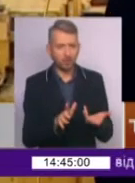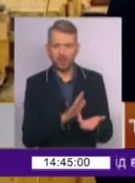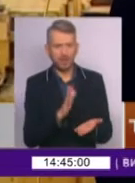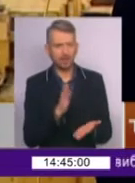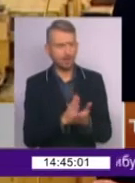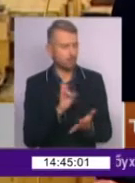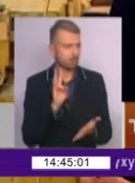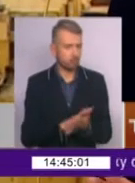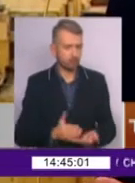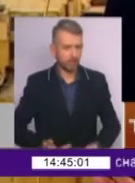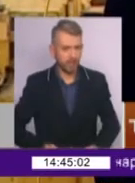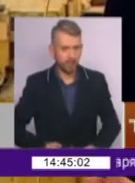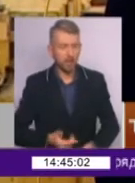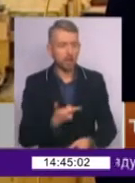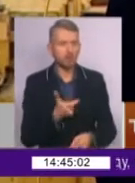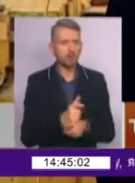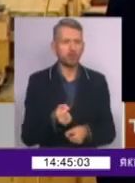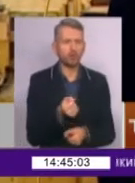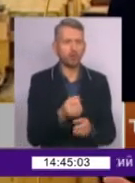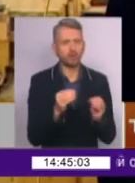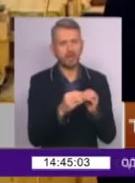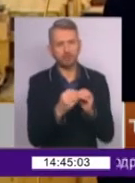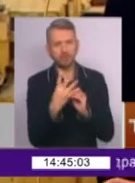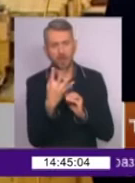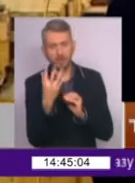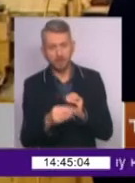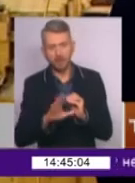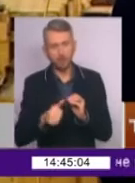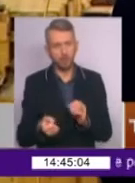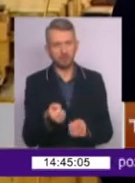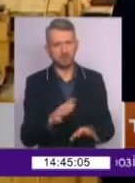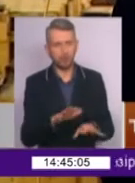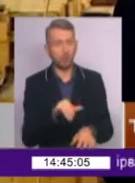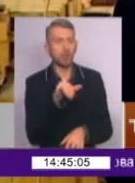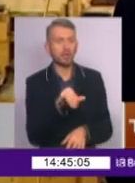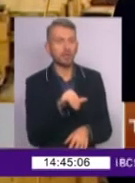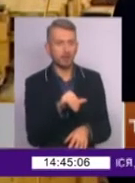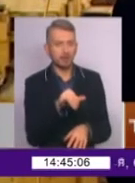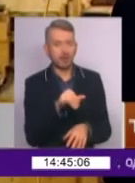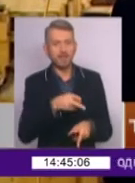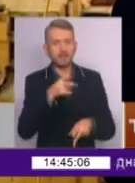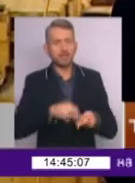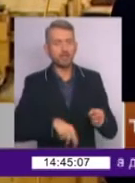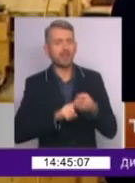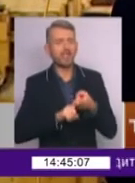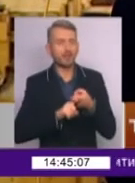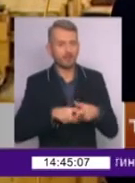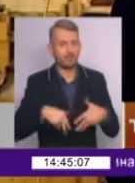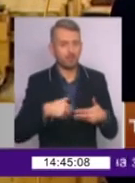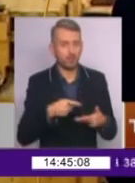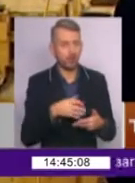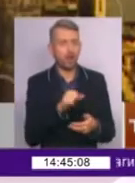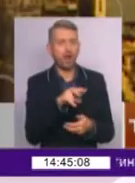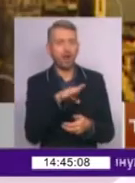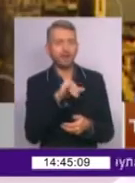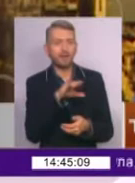пожиттєвим. Більшість носить близько 10-14 днів і перестає бути носієм. Тобто в них таким чином завершився інфекційний процес, вони виробили антитіла. За